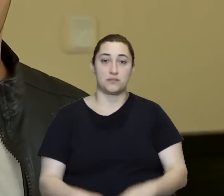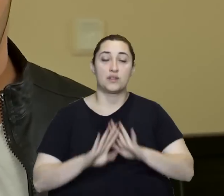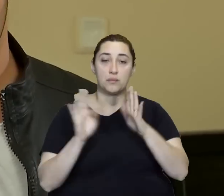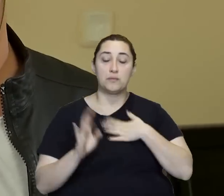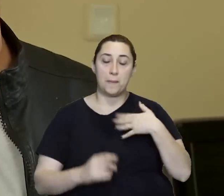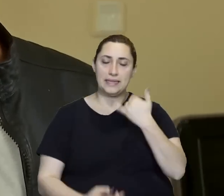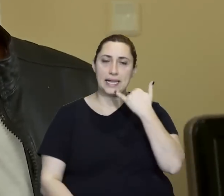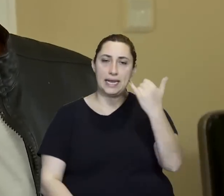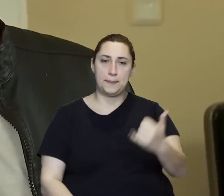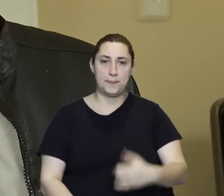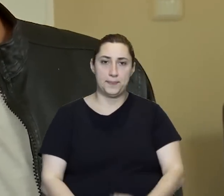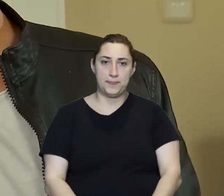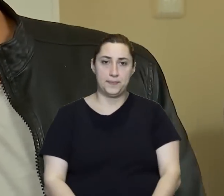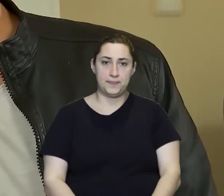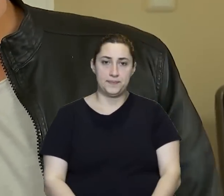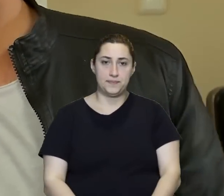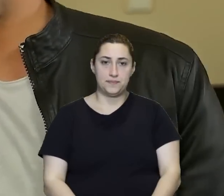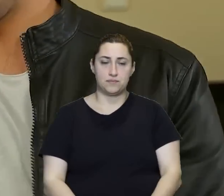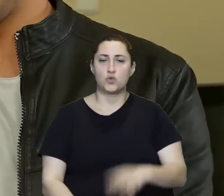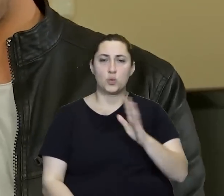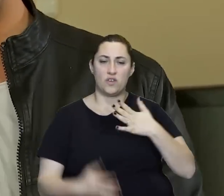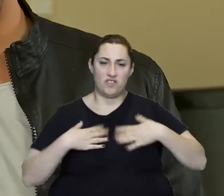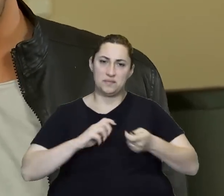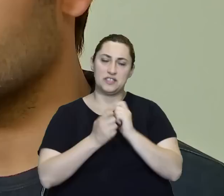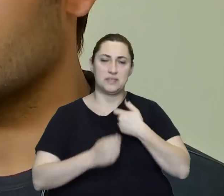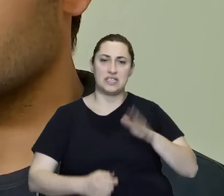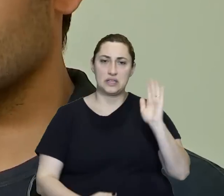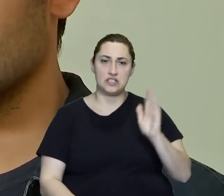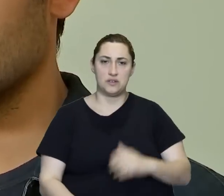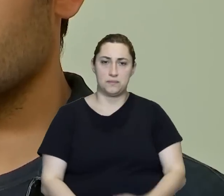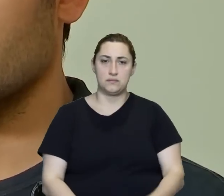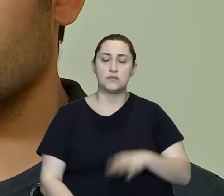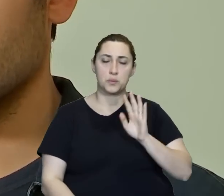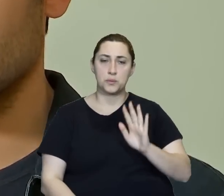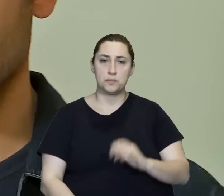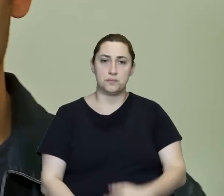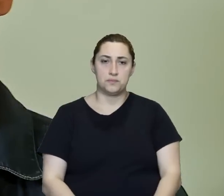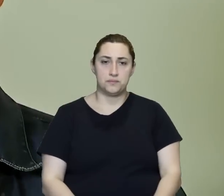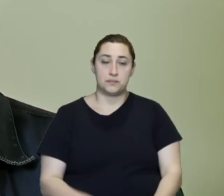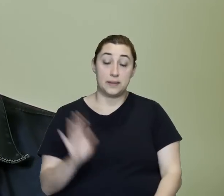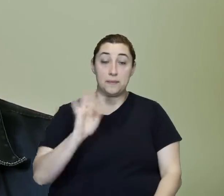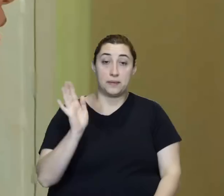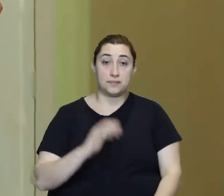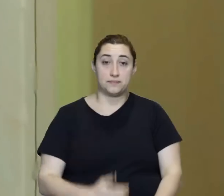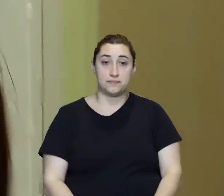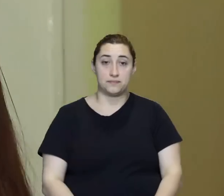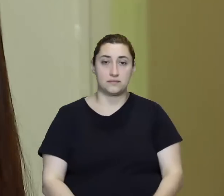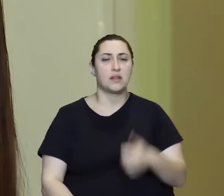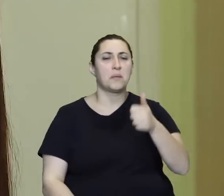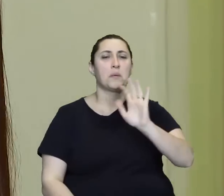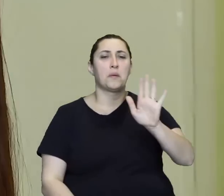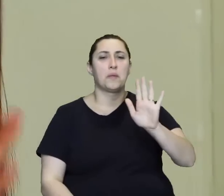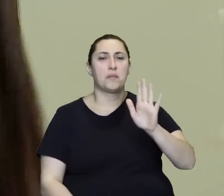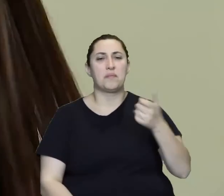Tamam canım, ararım ben seni. Ha yok, üstümü değiştim, çıkacağım işte. Tamam. Hadi bay bay canım. Tamam